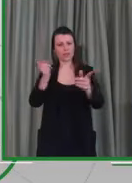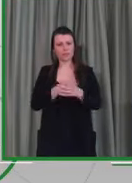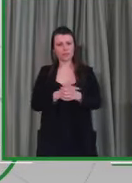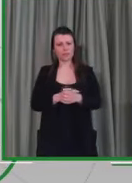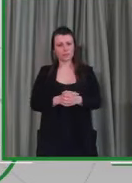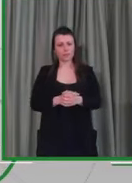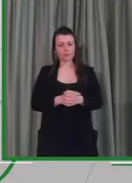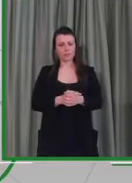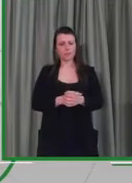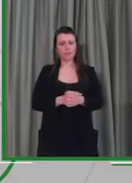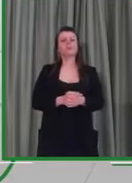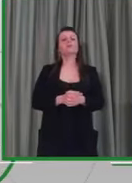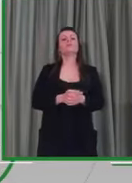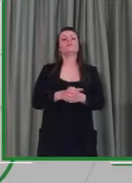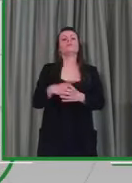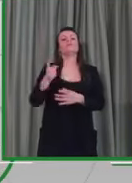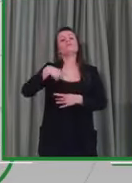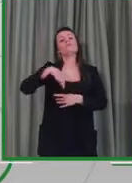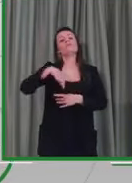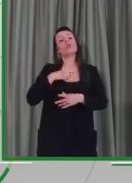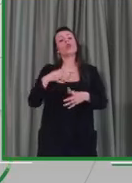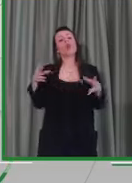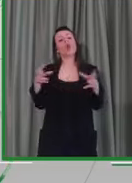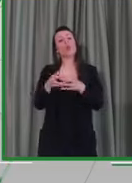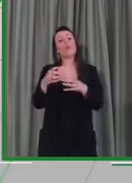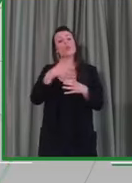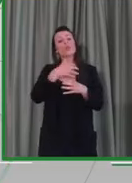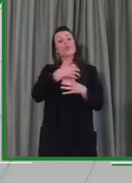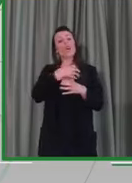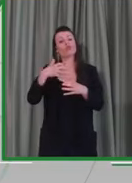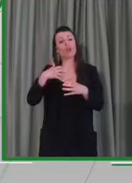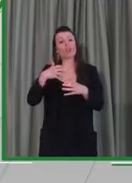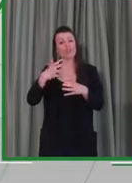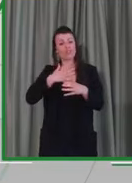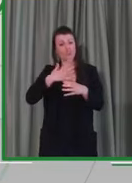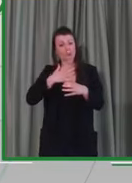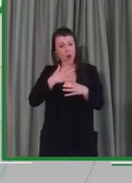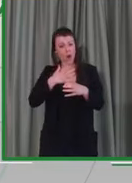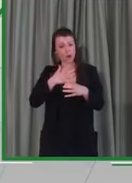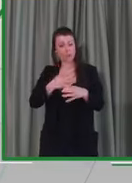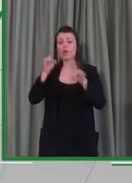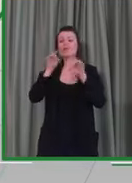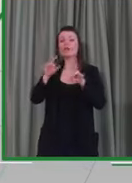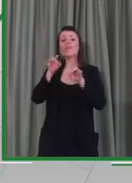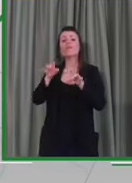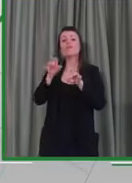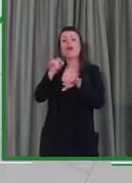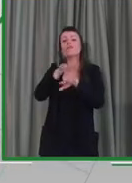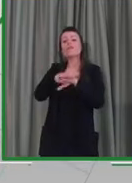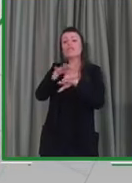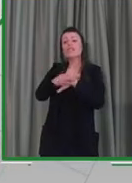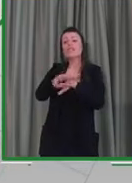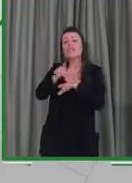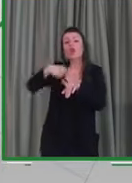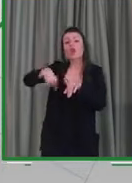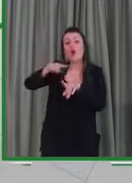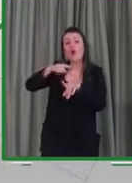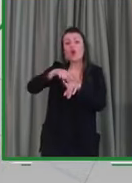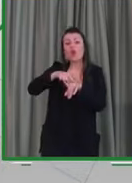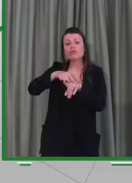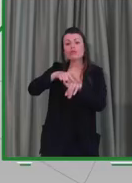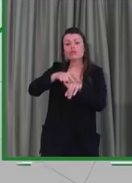comunità scientifica i nostri virologi i nostri scienziati i nostri statisti